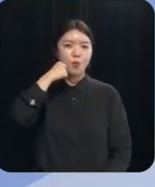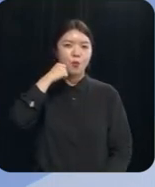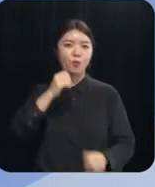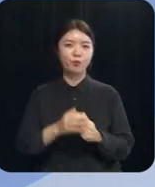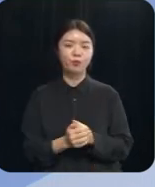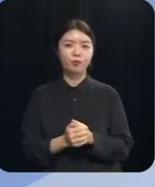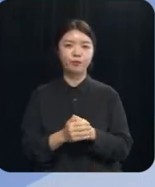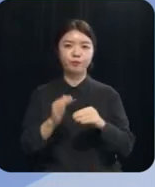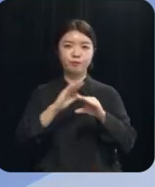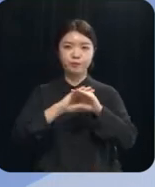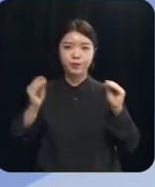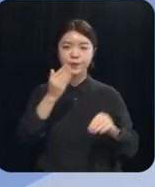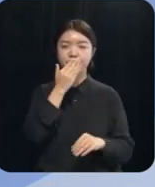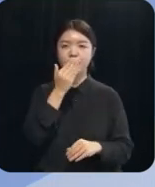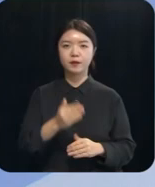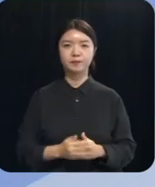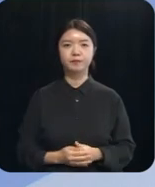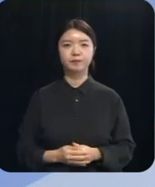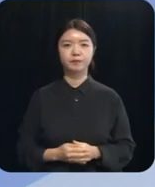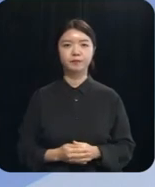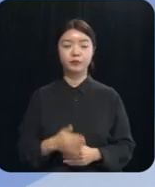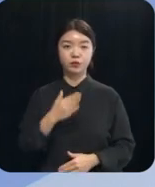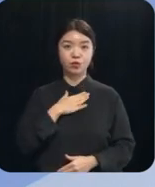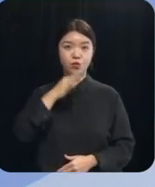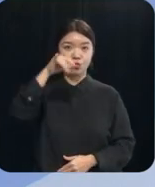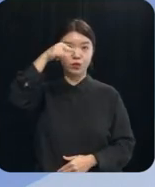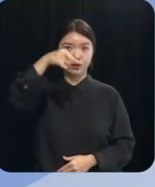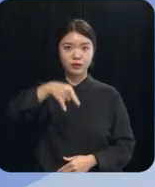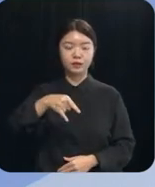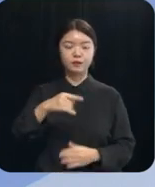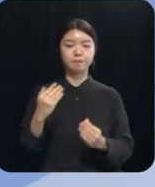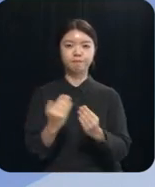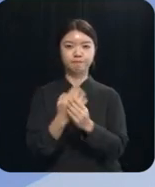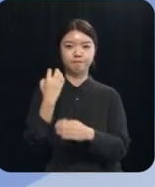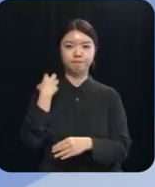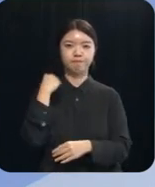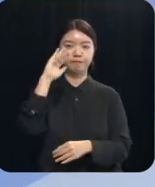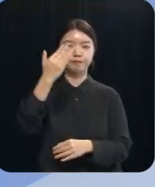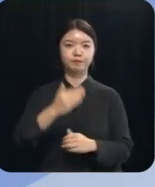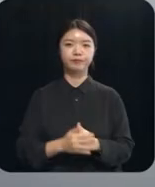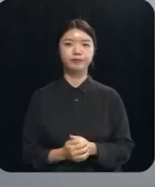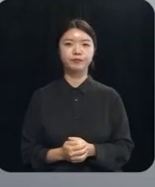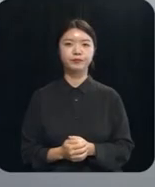이 어려움을 이겨나갈 수 있습니다. 저 위성곤이 해내겠습니다.